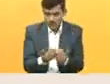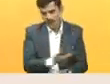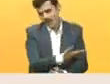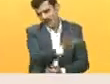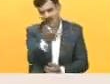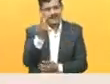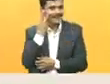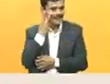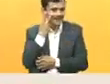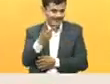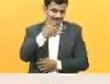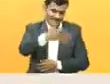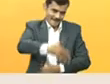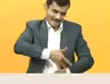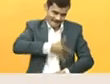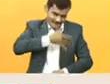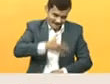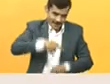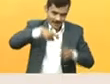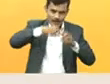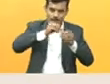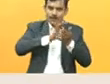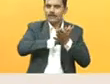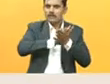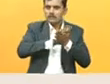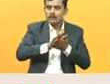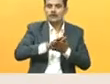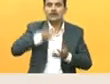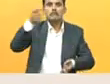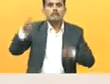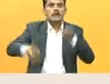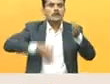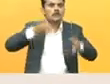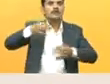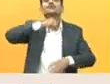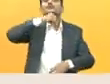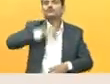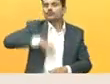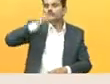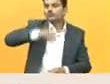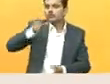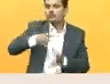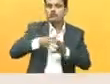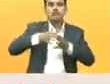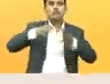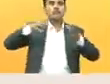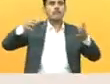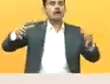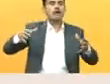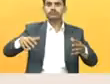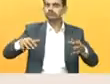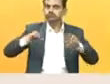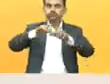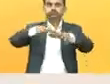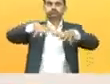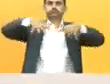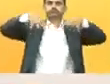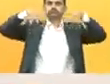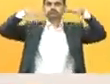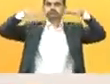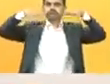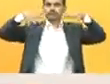ने देखा होगा कि कुंभ में युवाओं की भागीदारी बहुत व्यापक रूप में नजर आती